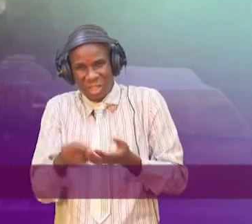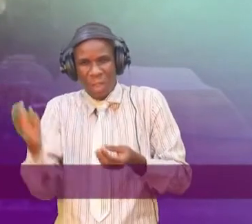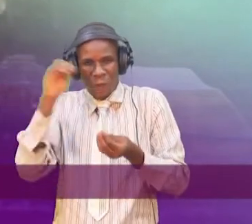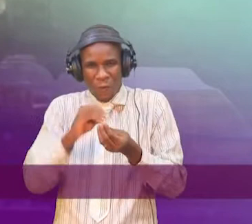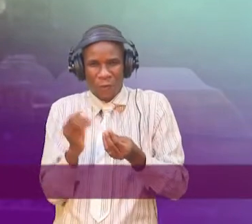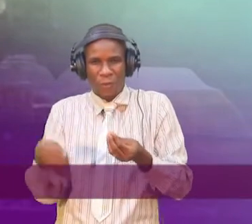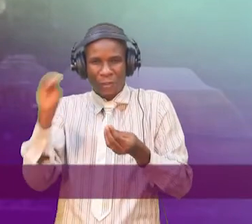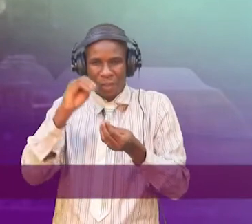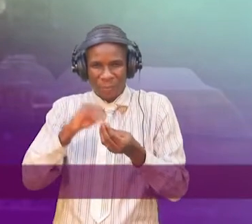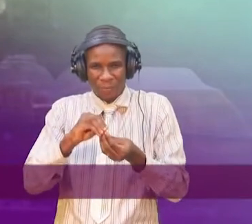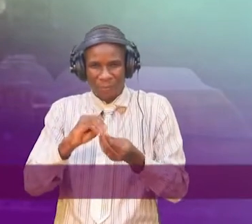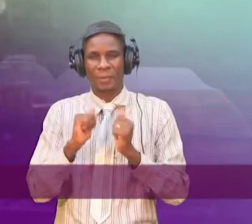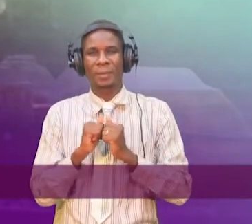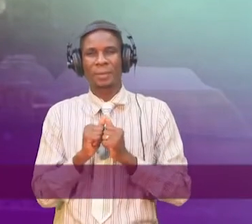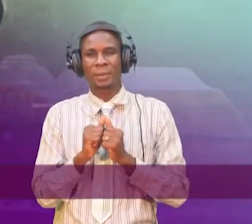te,